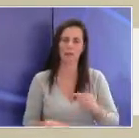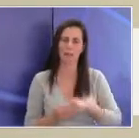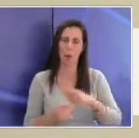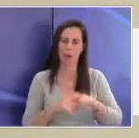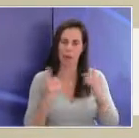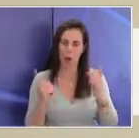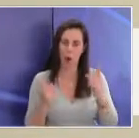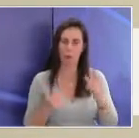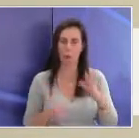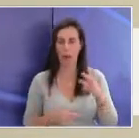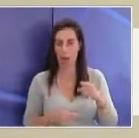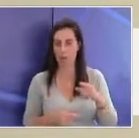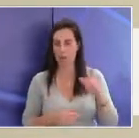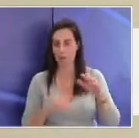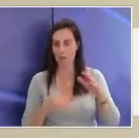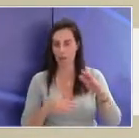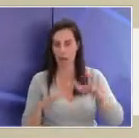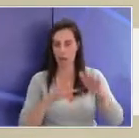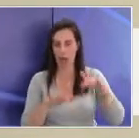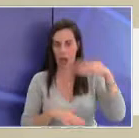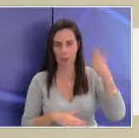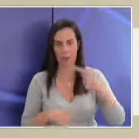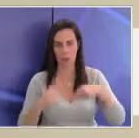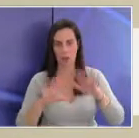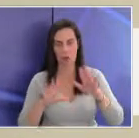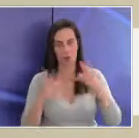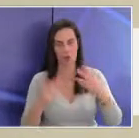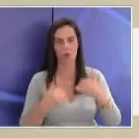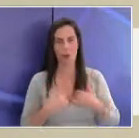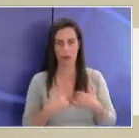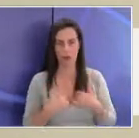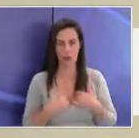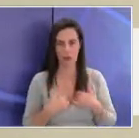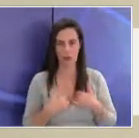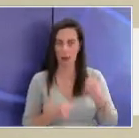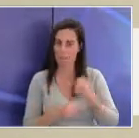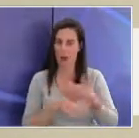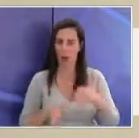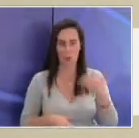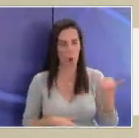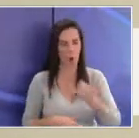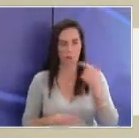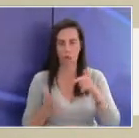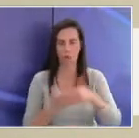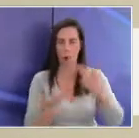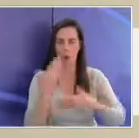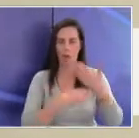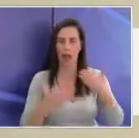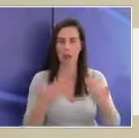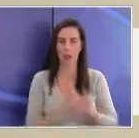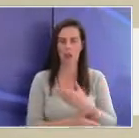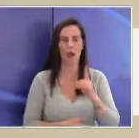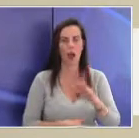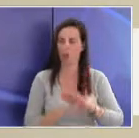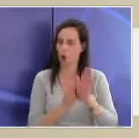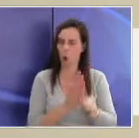אחרות. אולי בקדנציה הבאה, משום שזה תחום שמאוד קרוב לליבי. פעלתי פה ללא לאות למען עולים חדשים. אבל